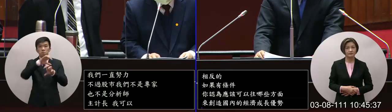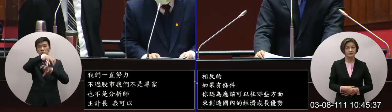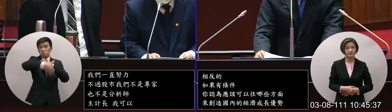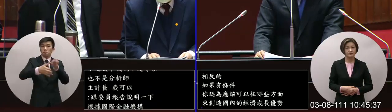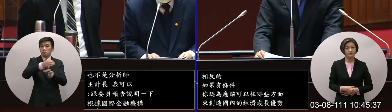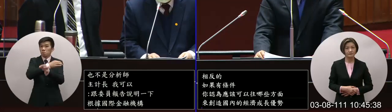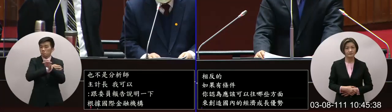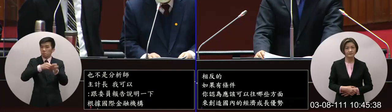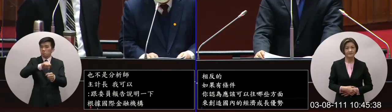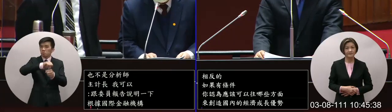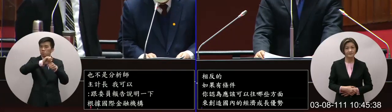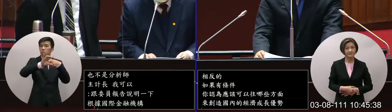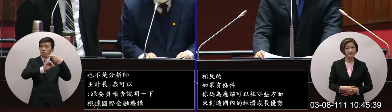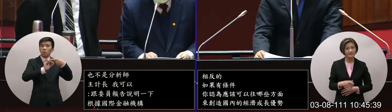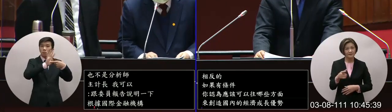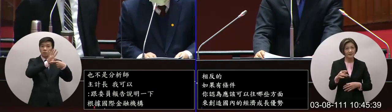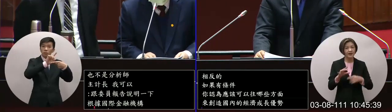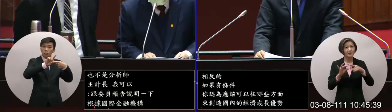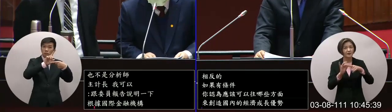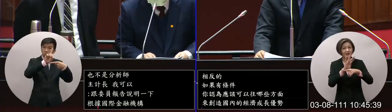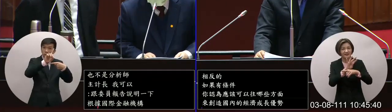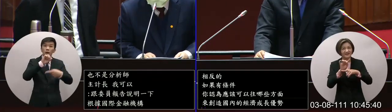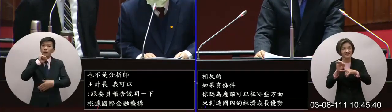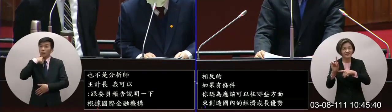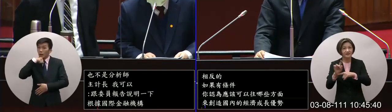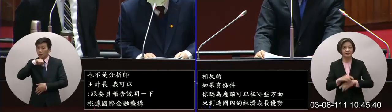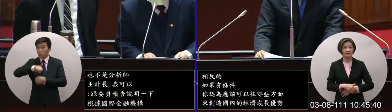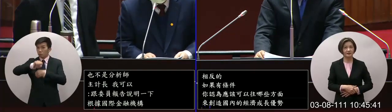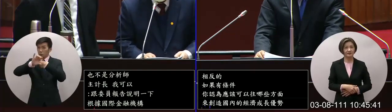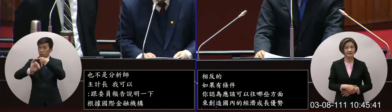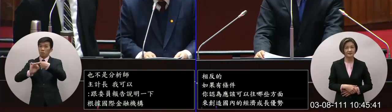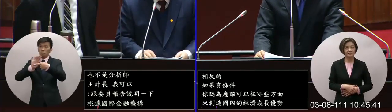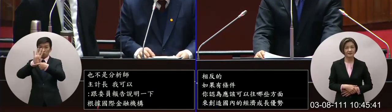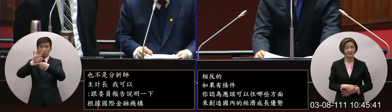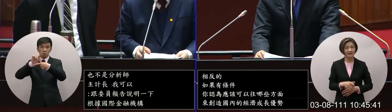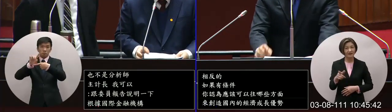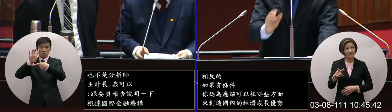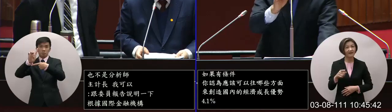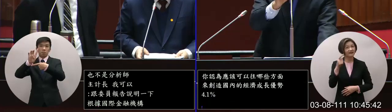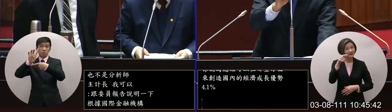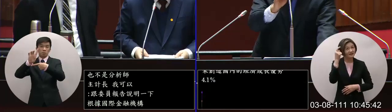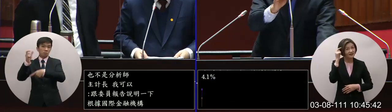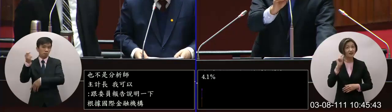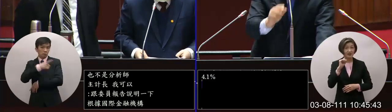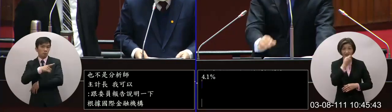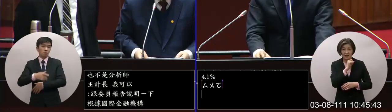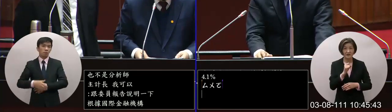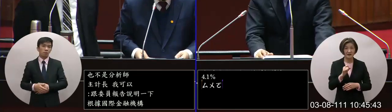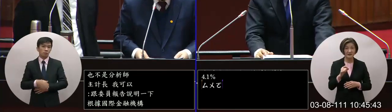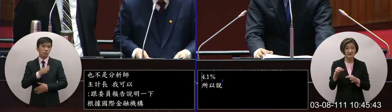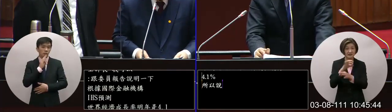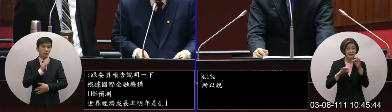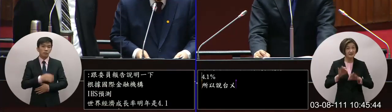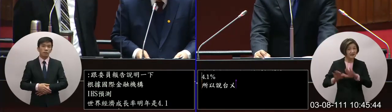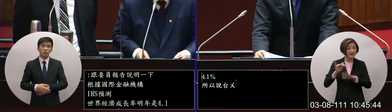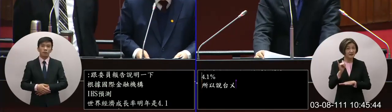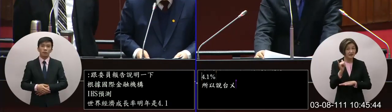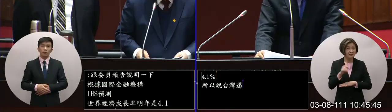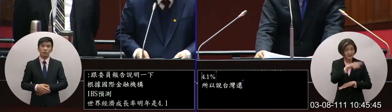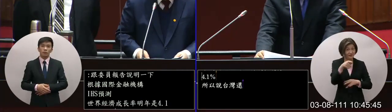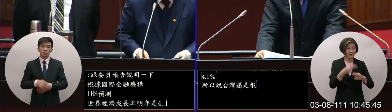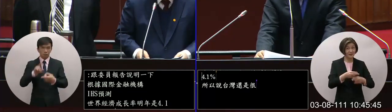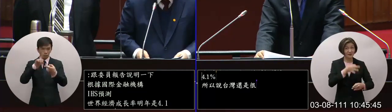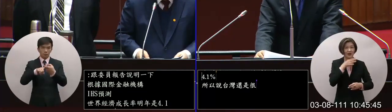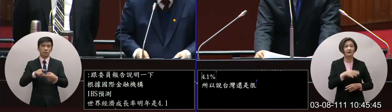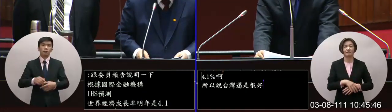是4.1%，啊，台湾是台湾是4.4%哦，谢谢。 所以说台湾还是很好， 是的， 你们都很有信心，